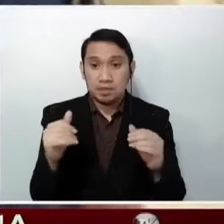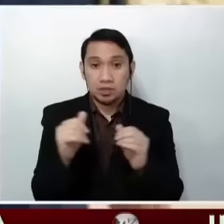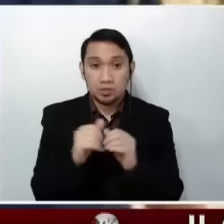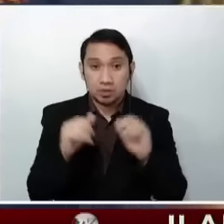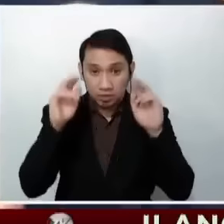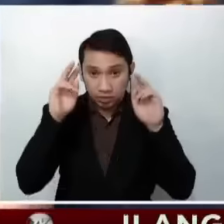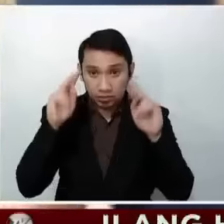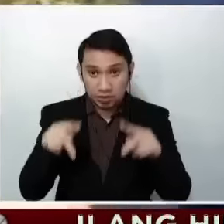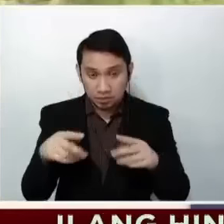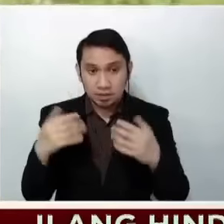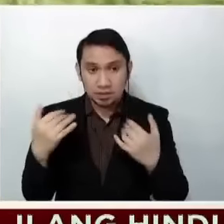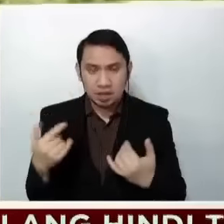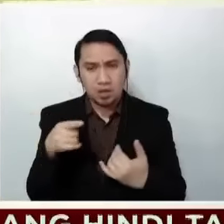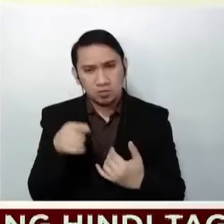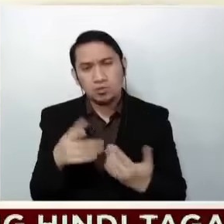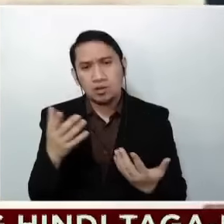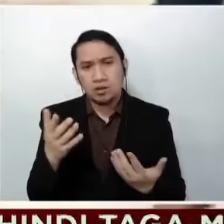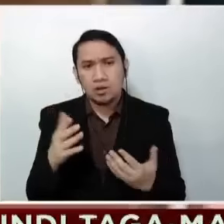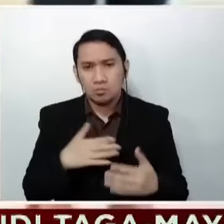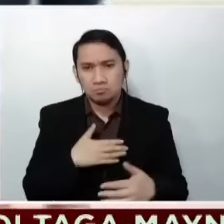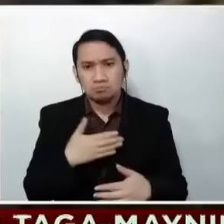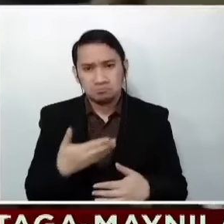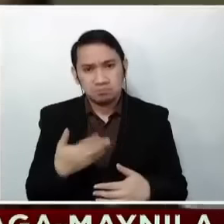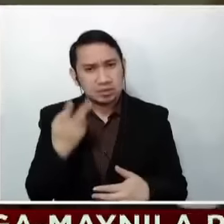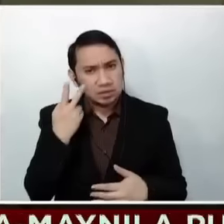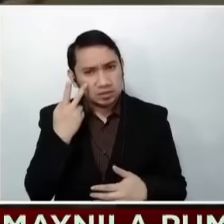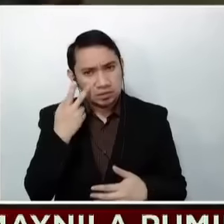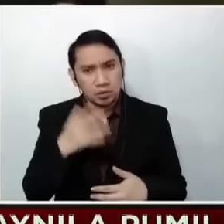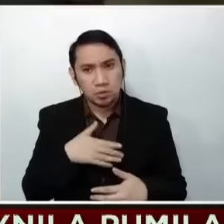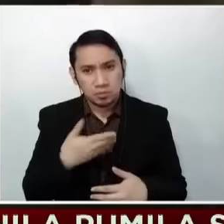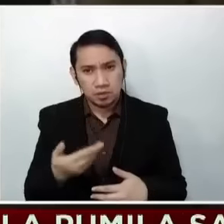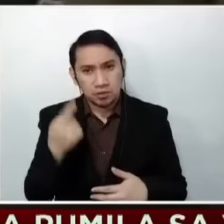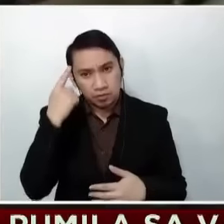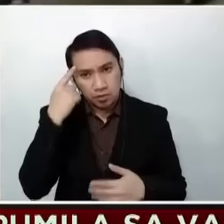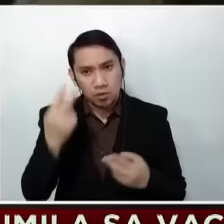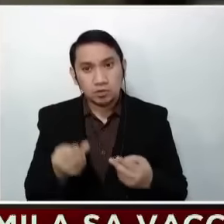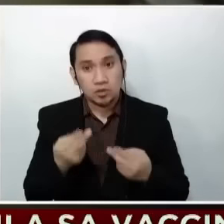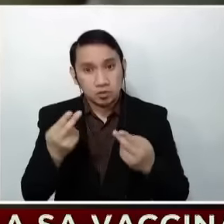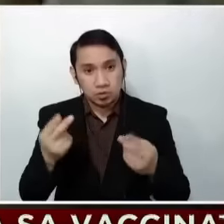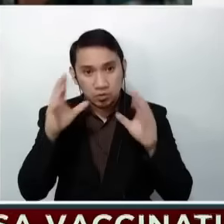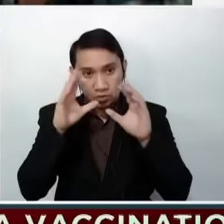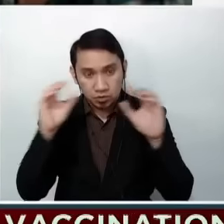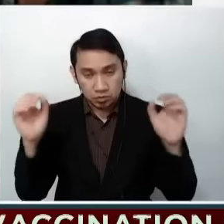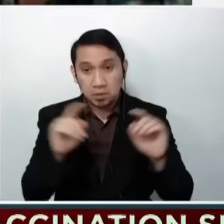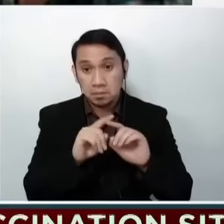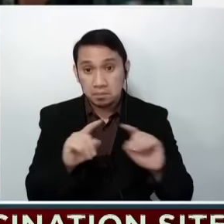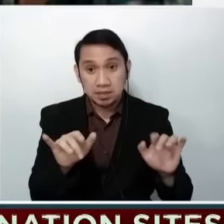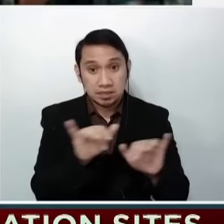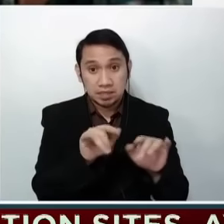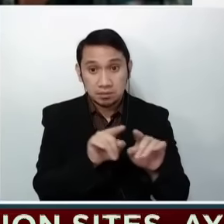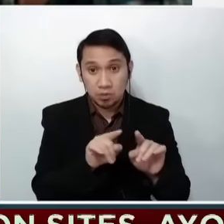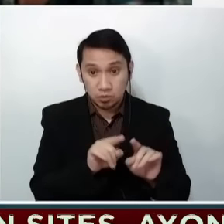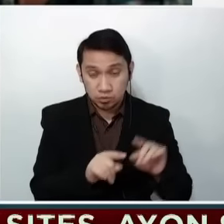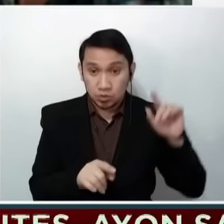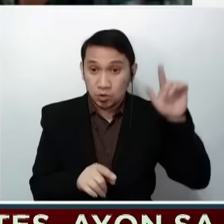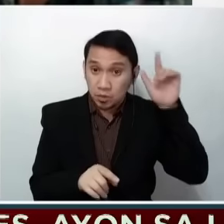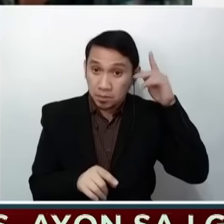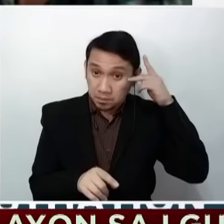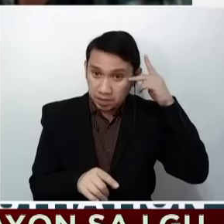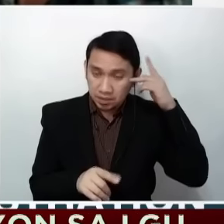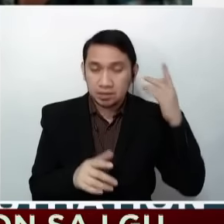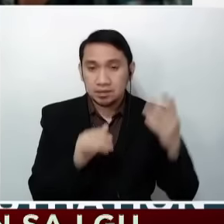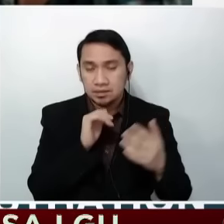bukas pa rin sa pagtakbo sa pagkapangulo si Robredo. At si Lacson, hindi na rin uurong. Definitely she's open to